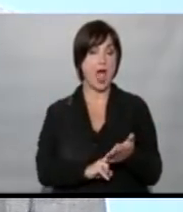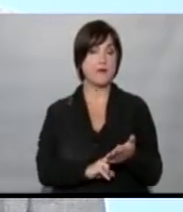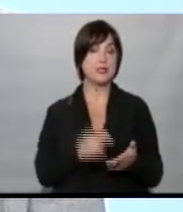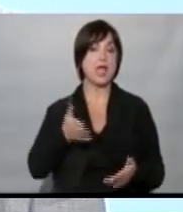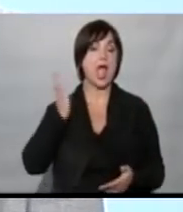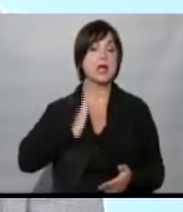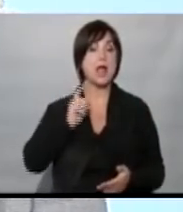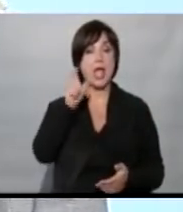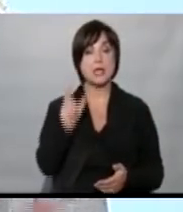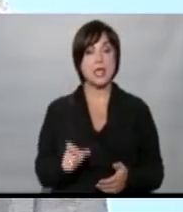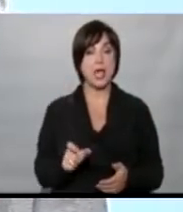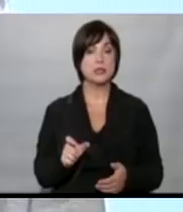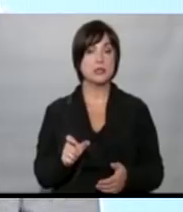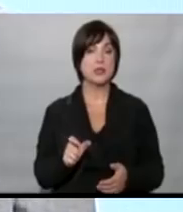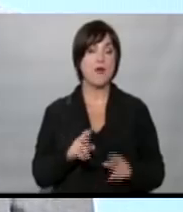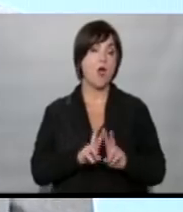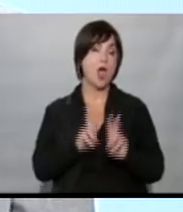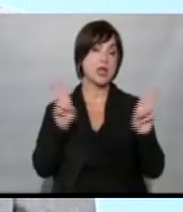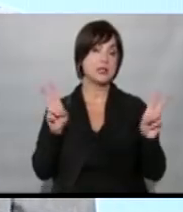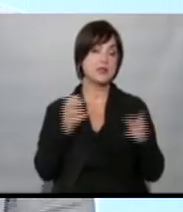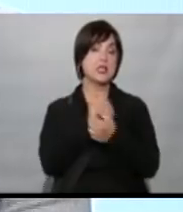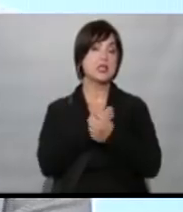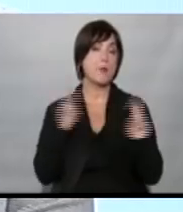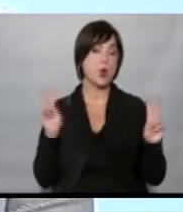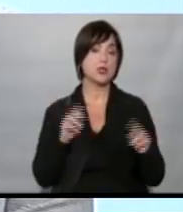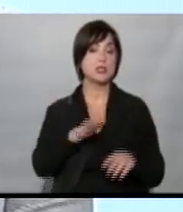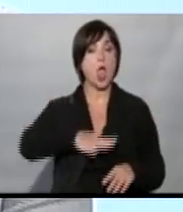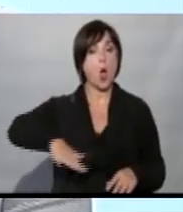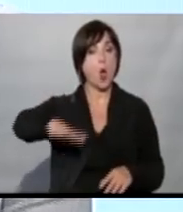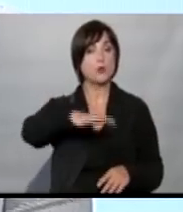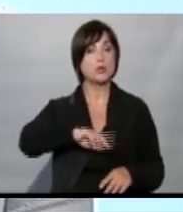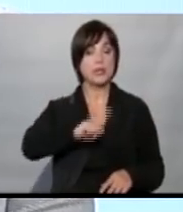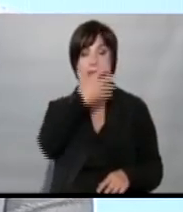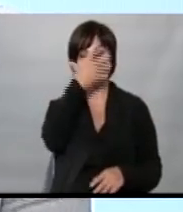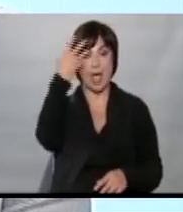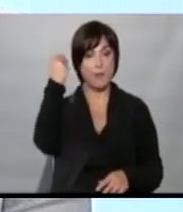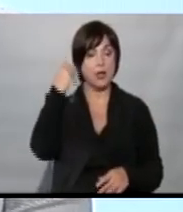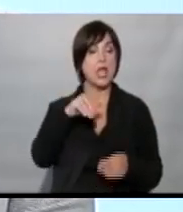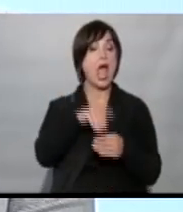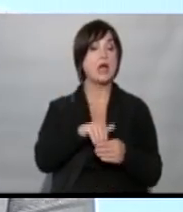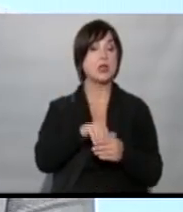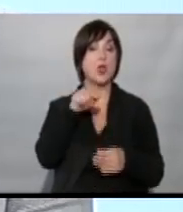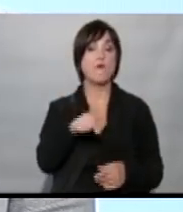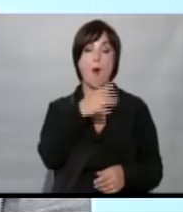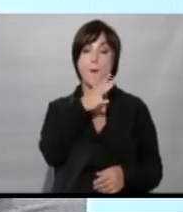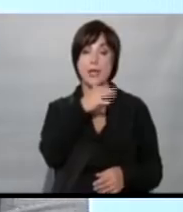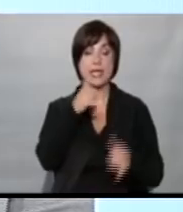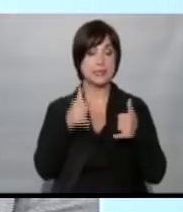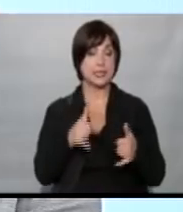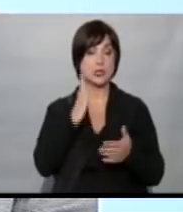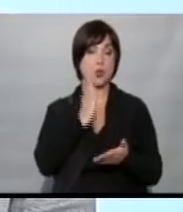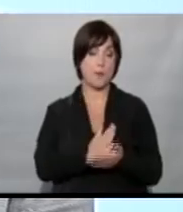на граѓаните во развиени демократски општества. Меѓутоа, да не заборавиме дека референдумот во Македонија сега што